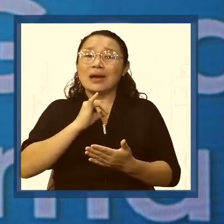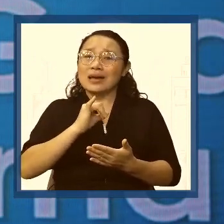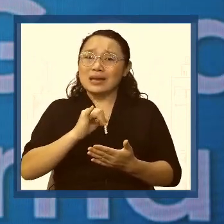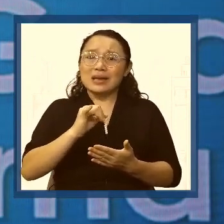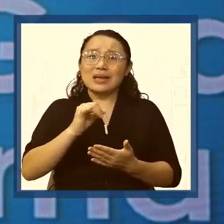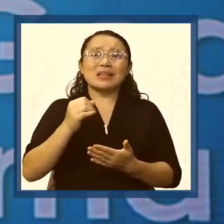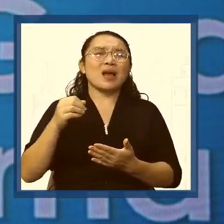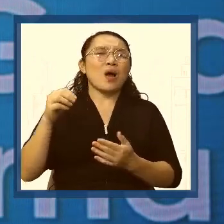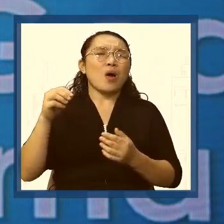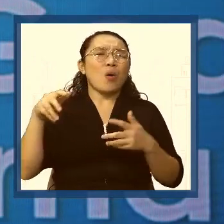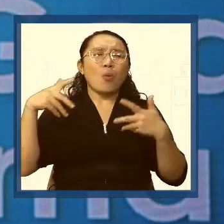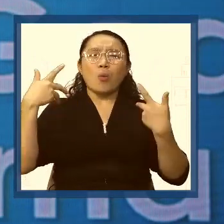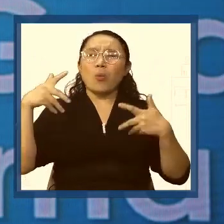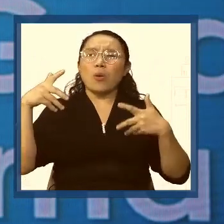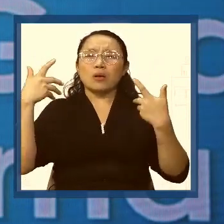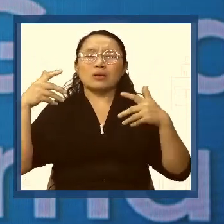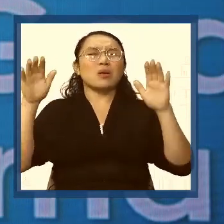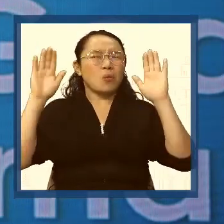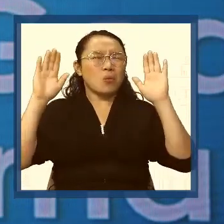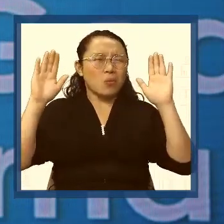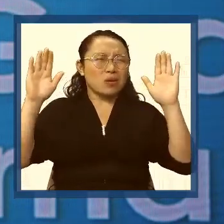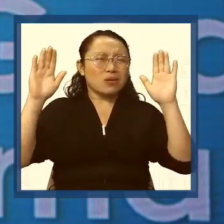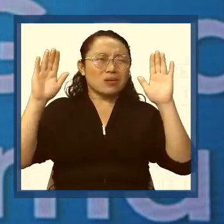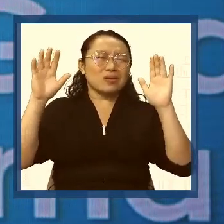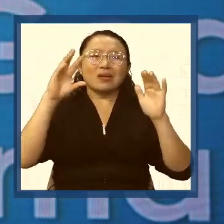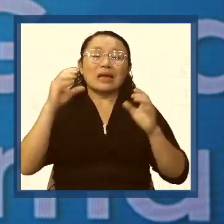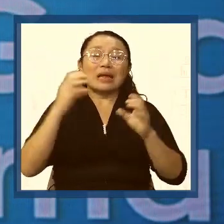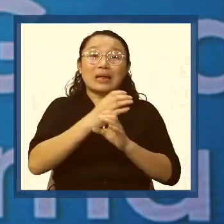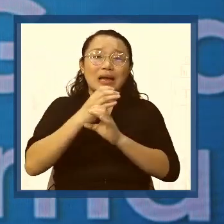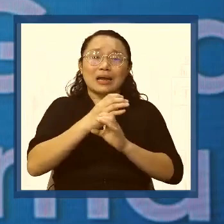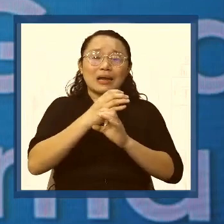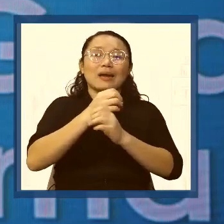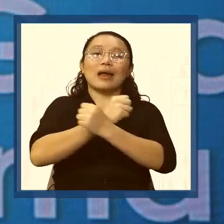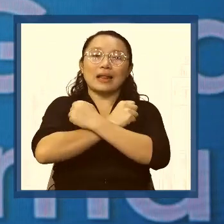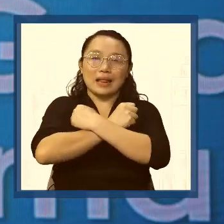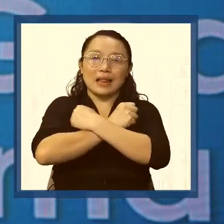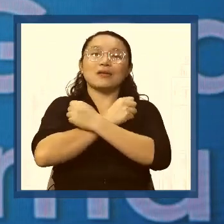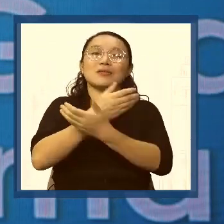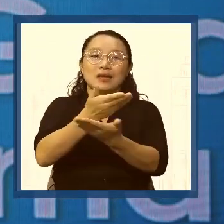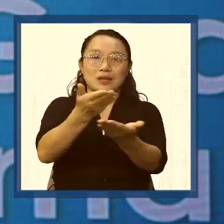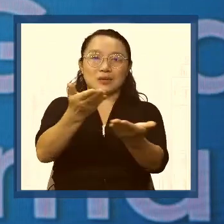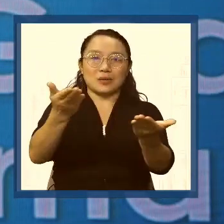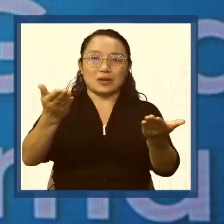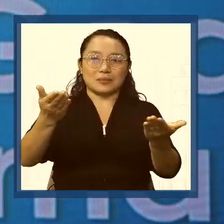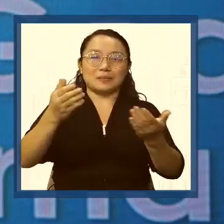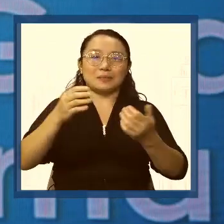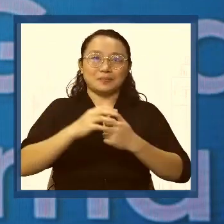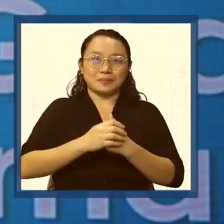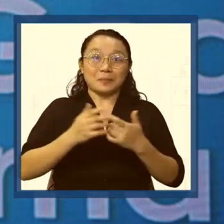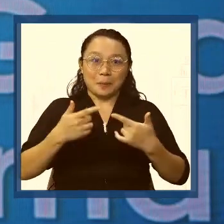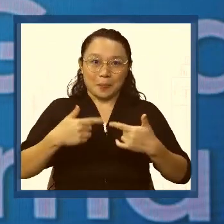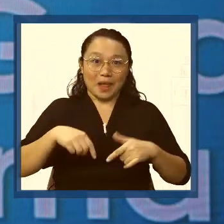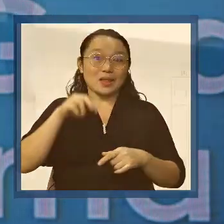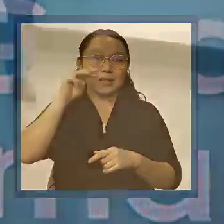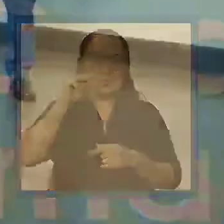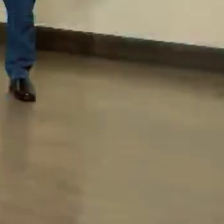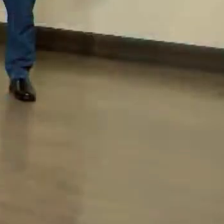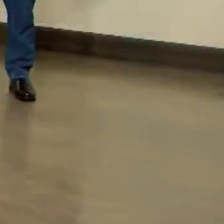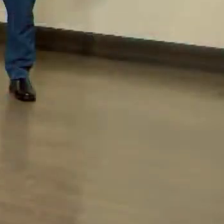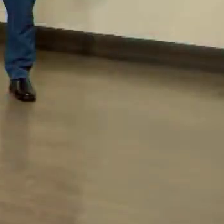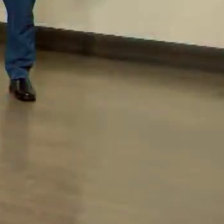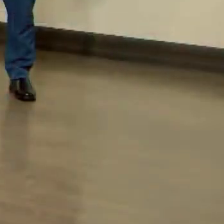nga katingalahan nga nagpangga og nagamuma kanimo. Atong paminawan, atong tan-aon kining maong alawiton.